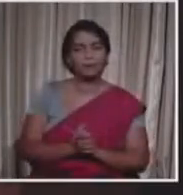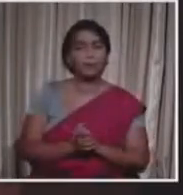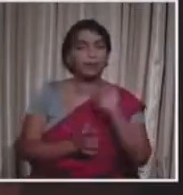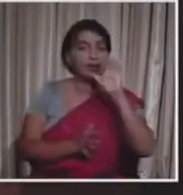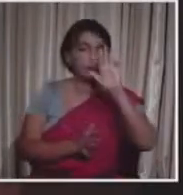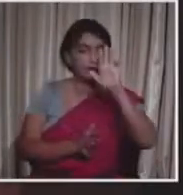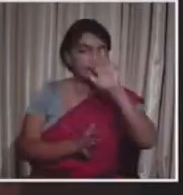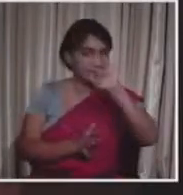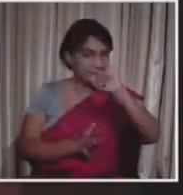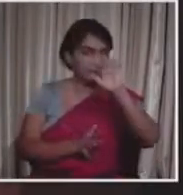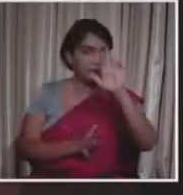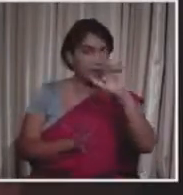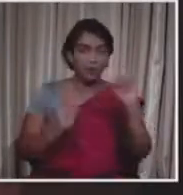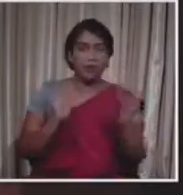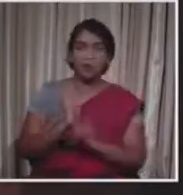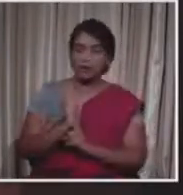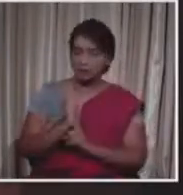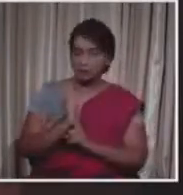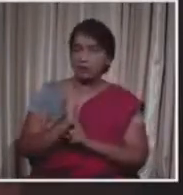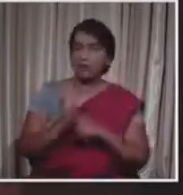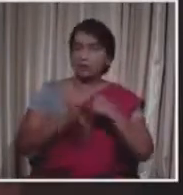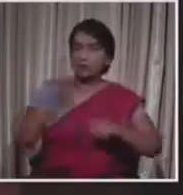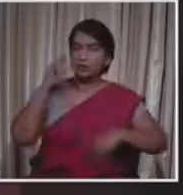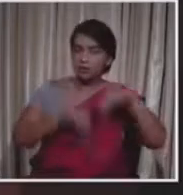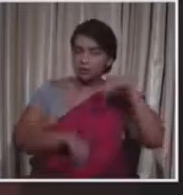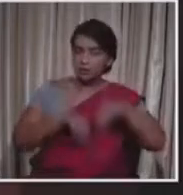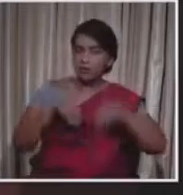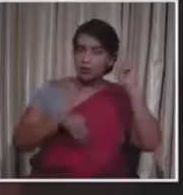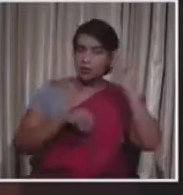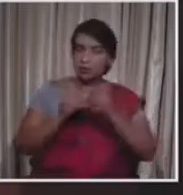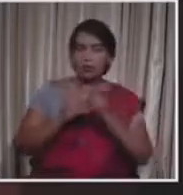69 ලක්ෂයක් ජනවරුමක් ලබා දුන්නා